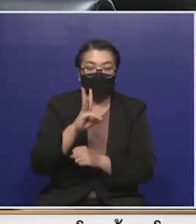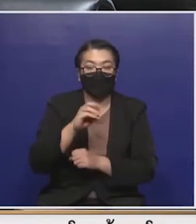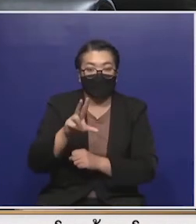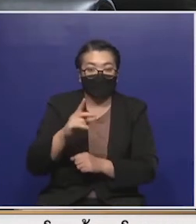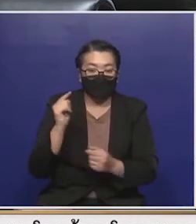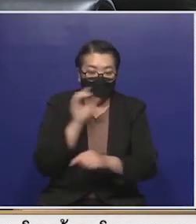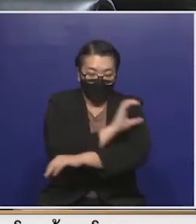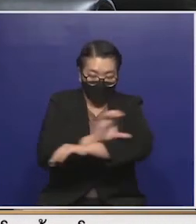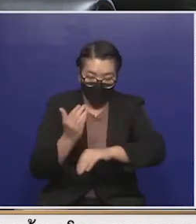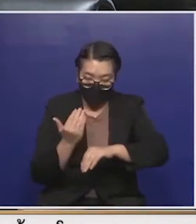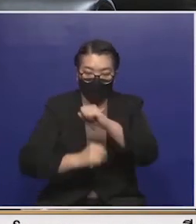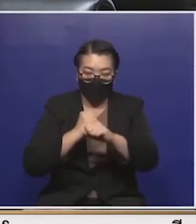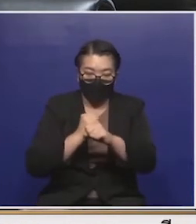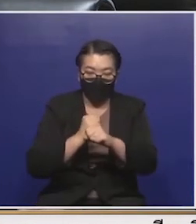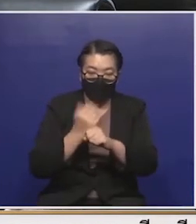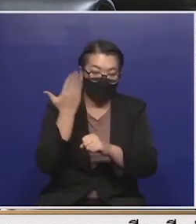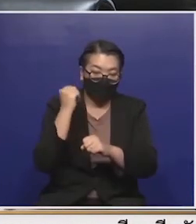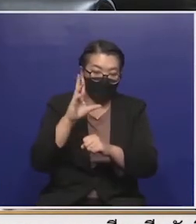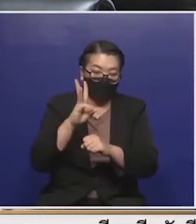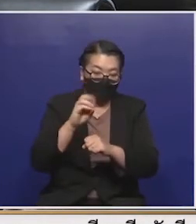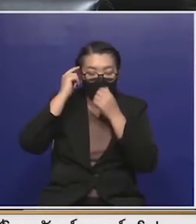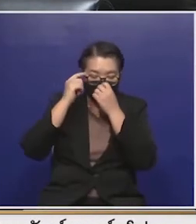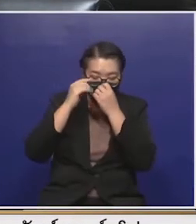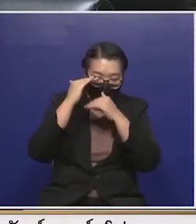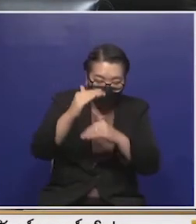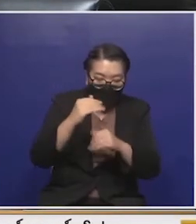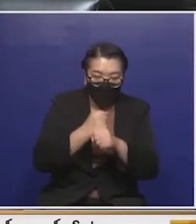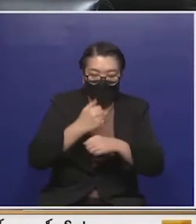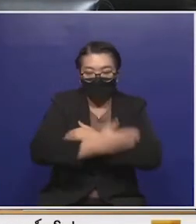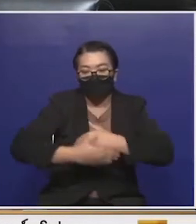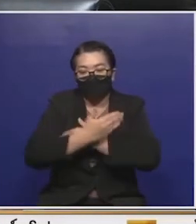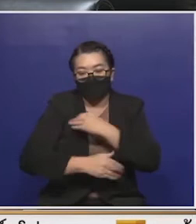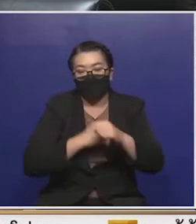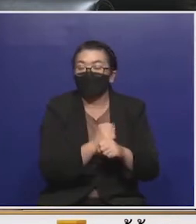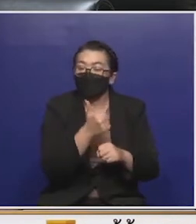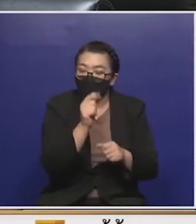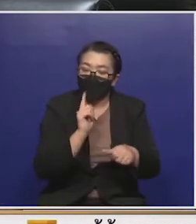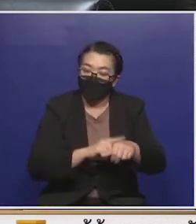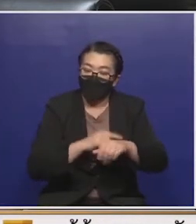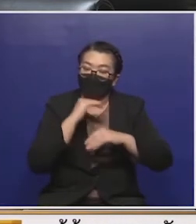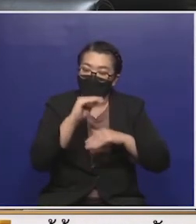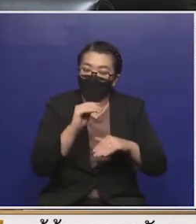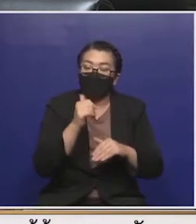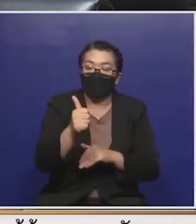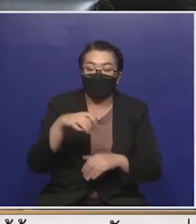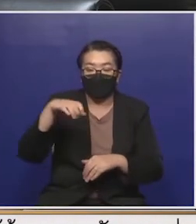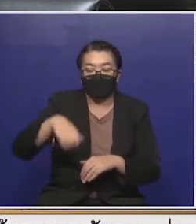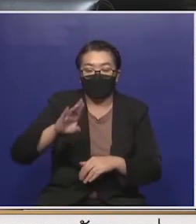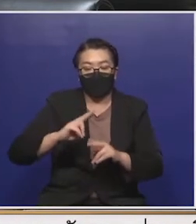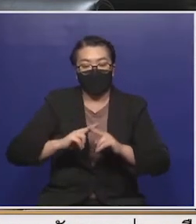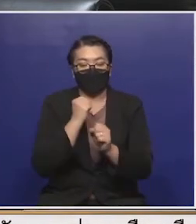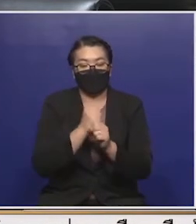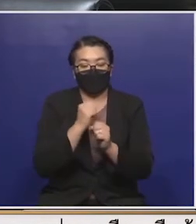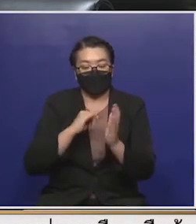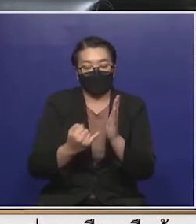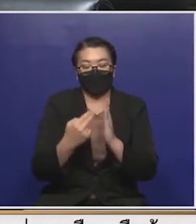ก็เลื่อนไปเสร็จปี 2572ช้าไปถึง 9 ปีแลผมอยากฝากไปถึสภาพัน์มีเอกชนในพืนที่ของผมใจัหวดน้คาย